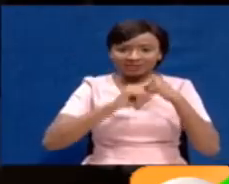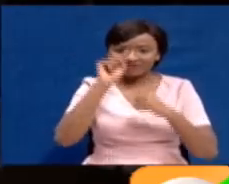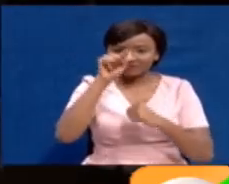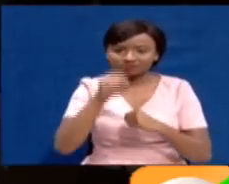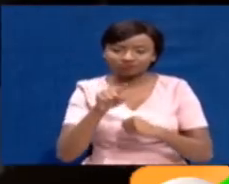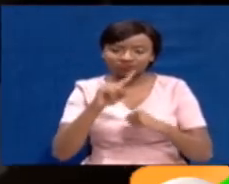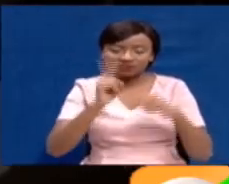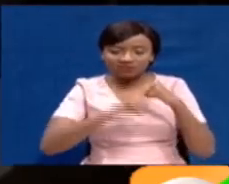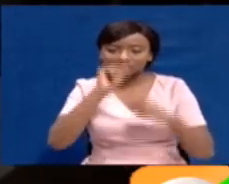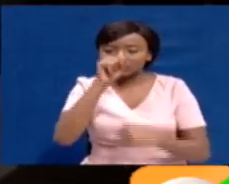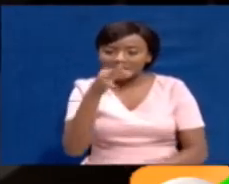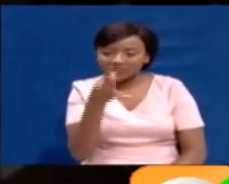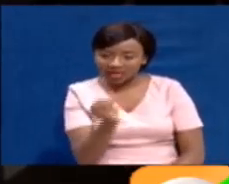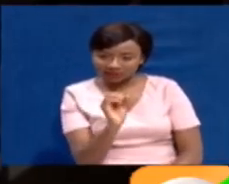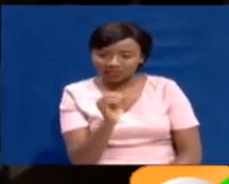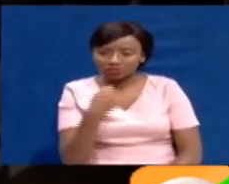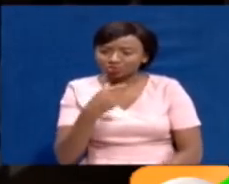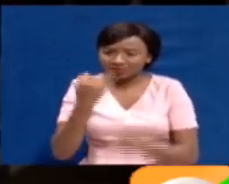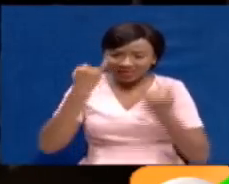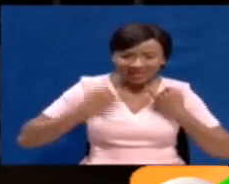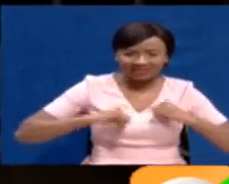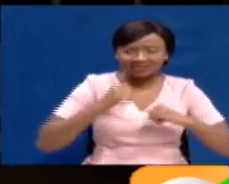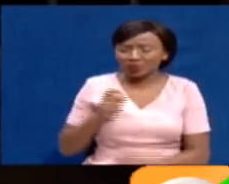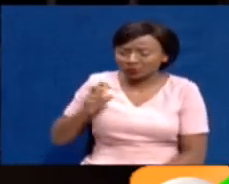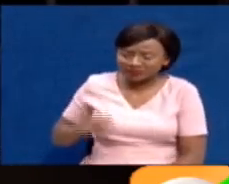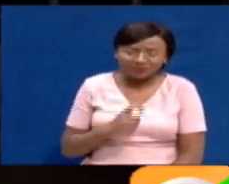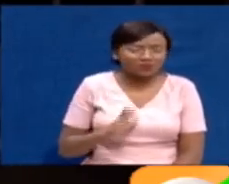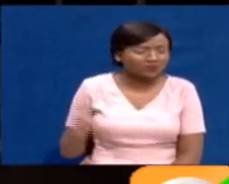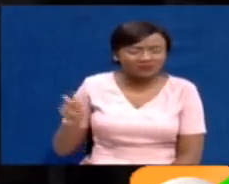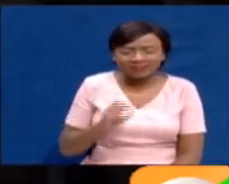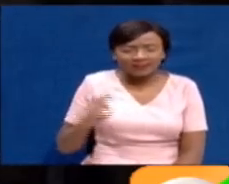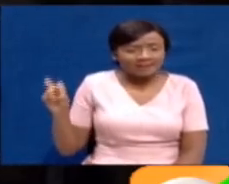nusu. Nilipojaribu kukimbia, kutembea,